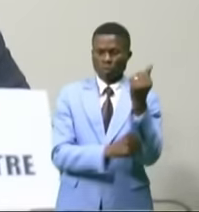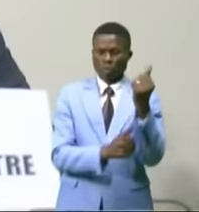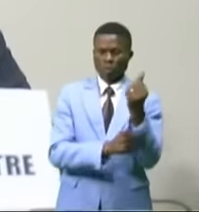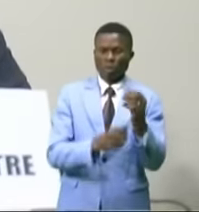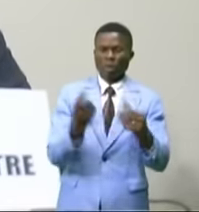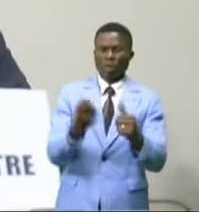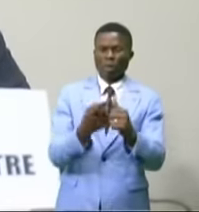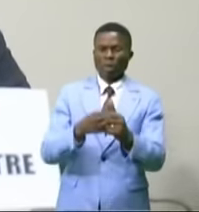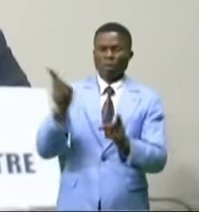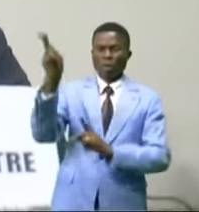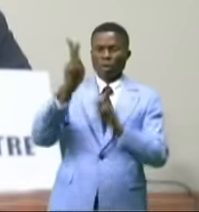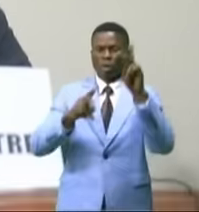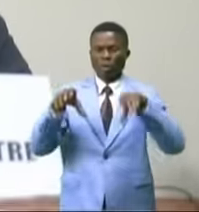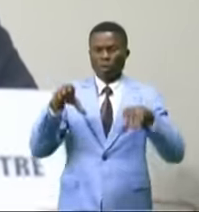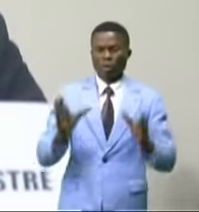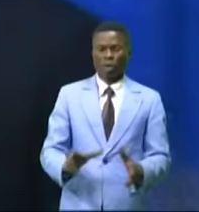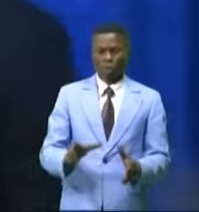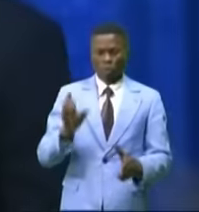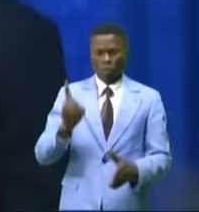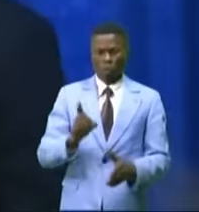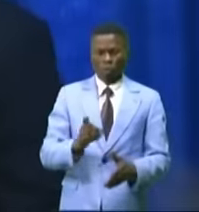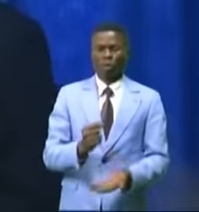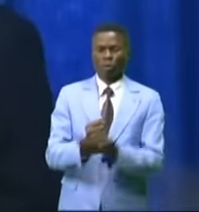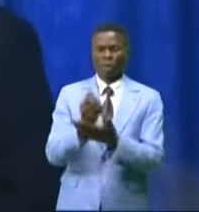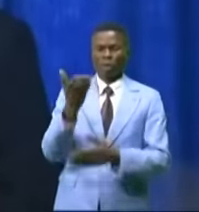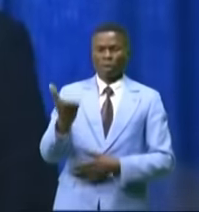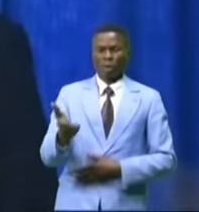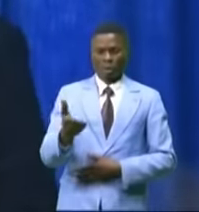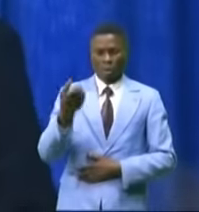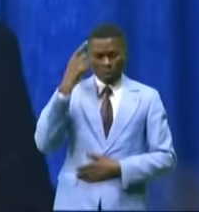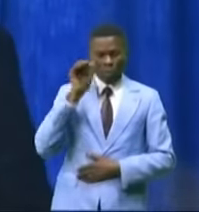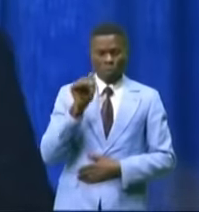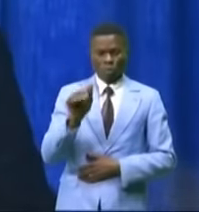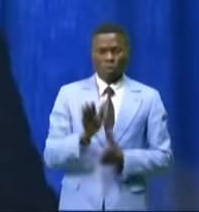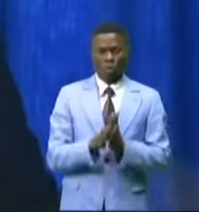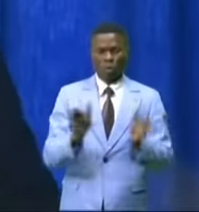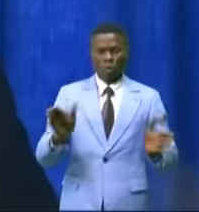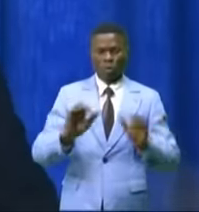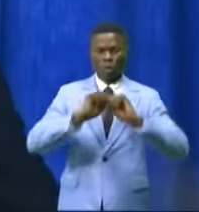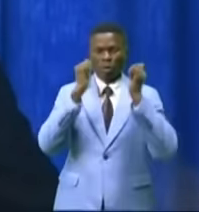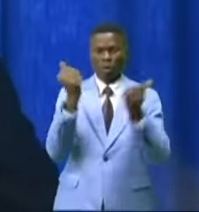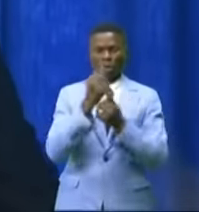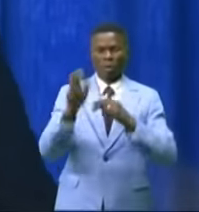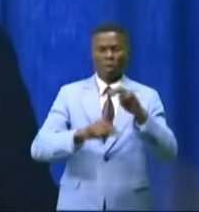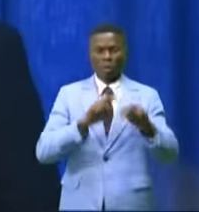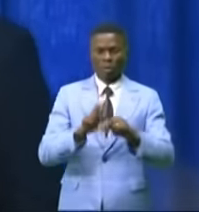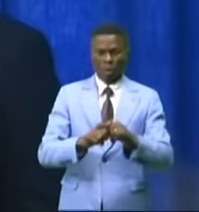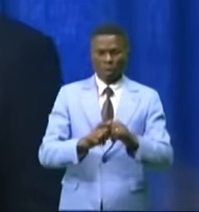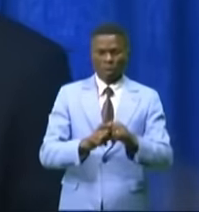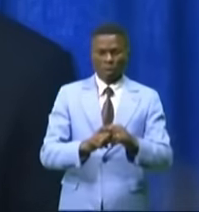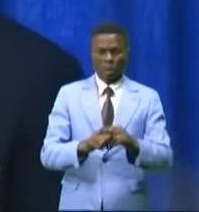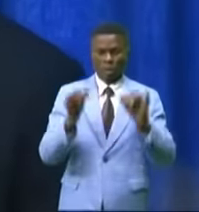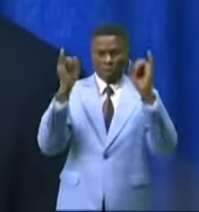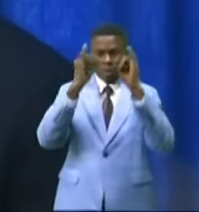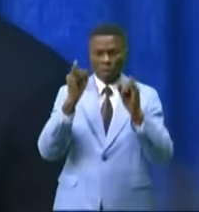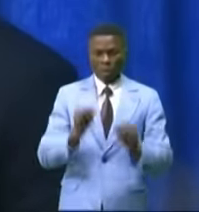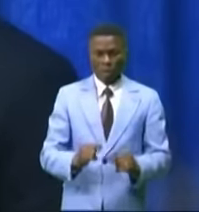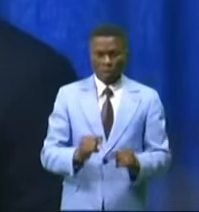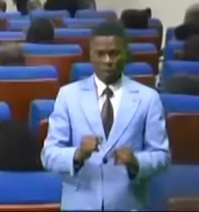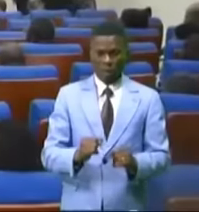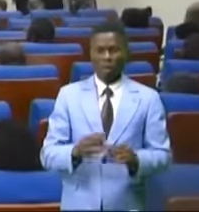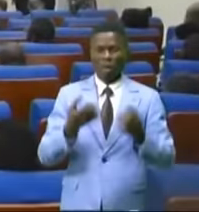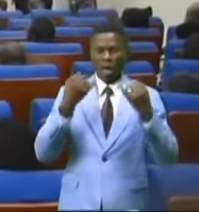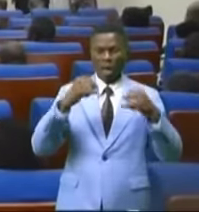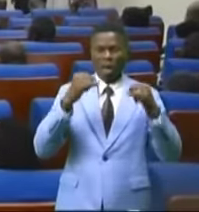peuple congolais que nous sommes appelés à servir. Pour le directeur général de l'Agence nationale d'ingénierie clinique de l'information